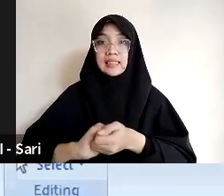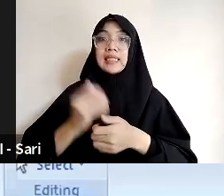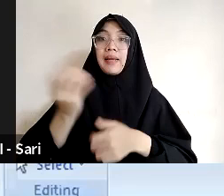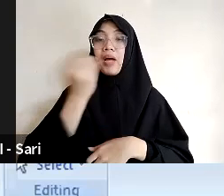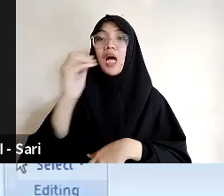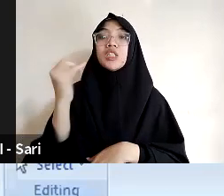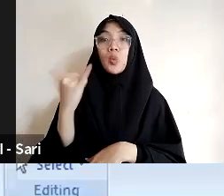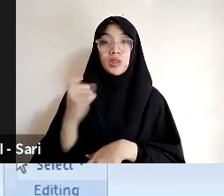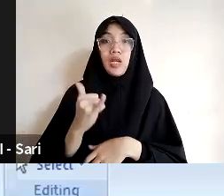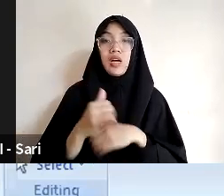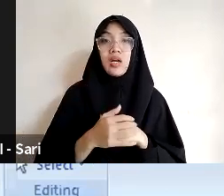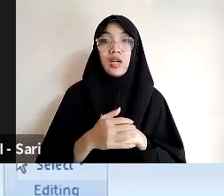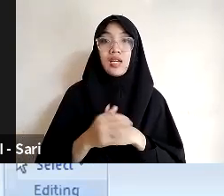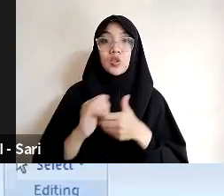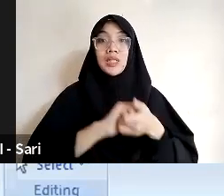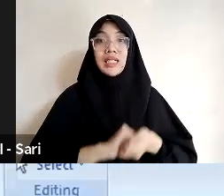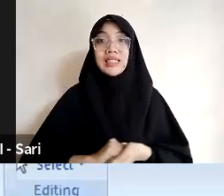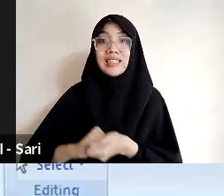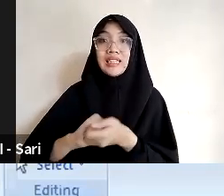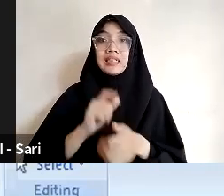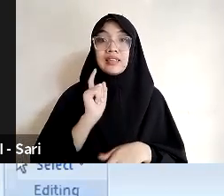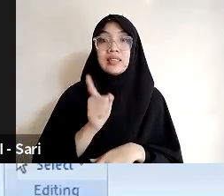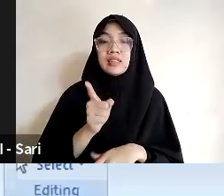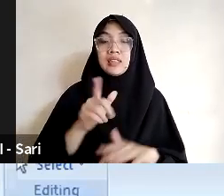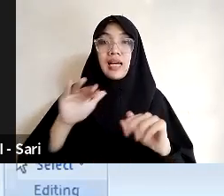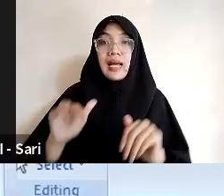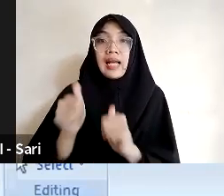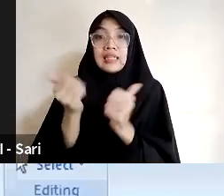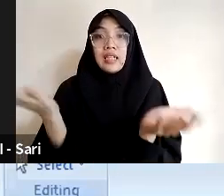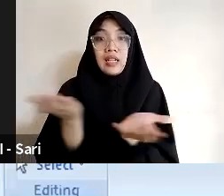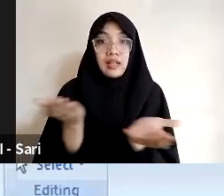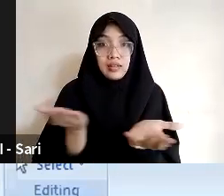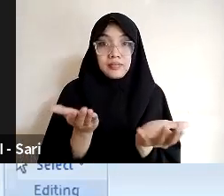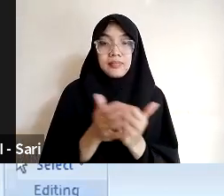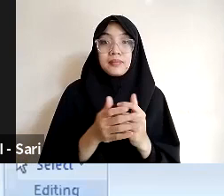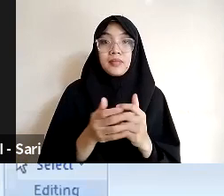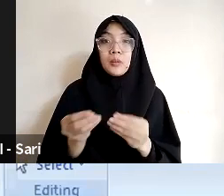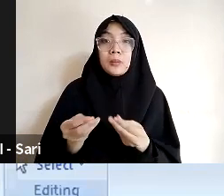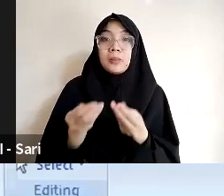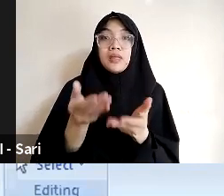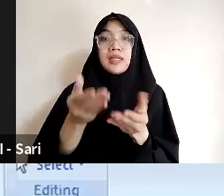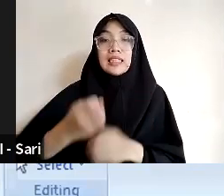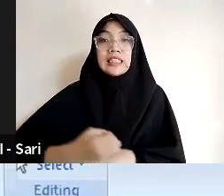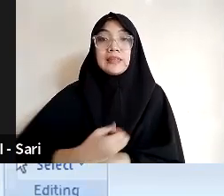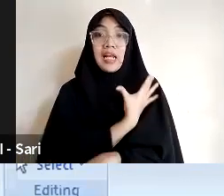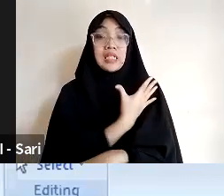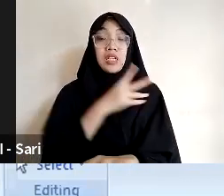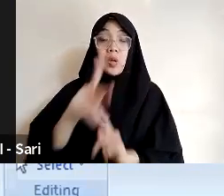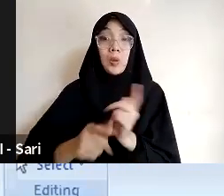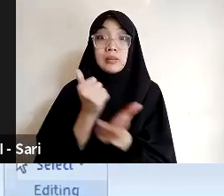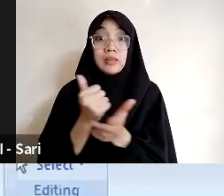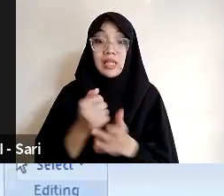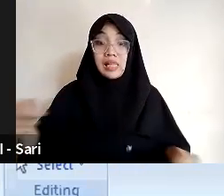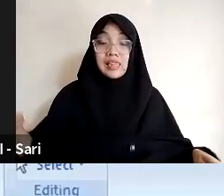sekalian, Solidaritas Pangan Jogja itu sudah menghasilkan memberi inspirasi bahwa dapur itu adalah